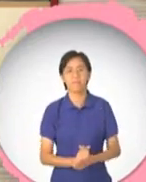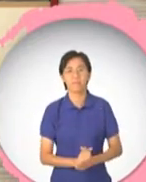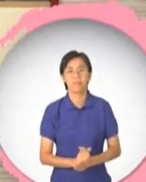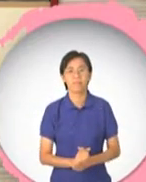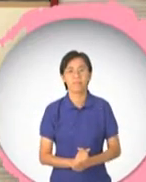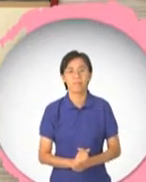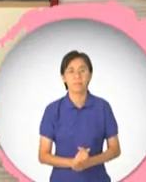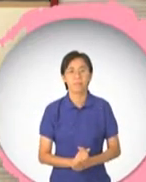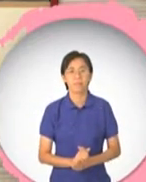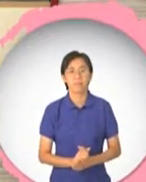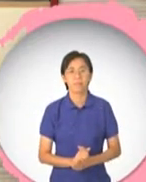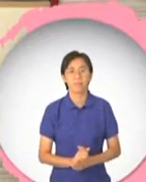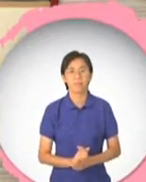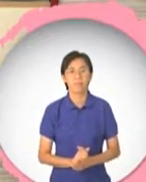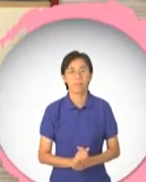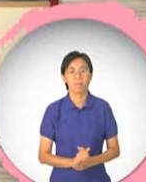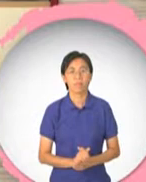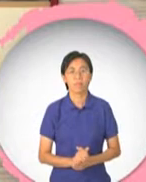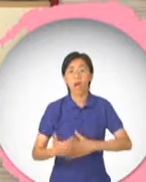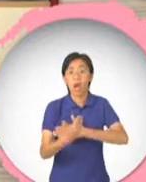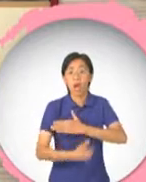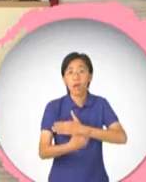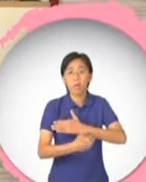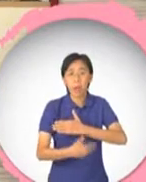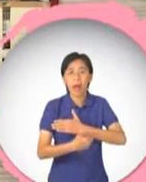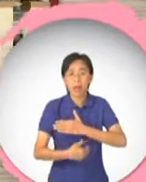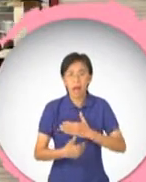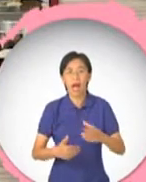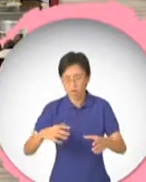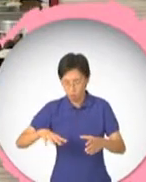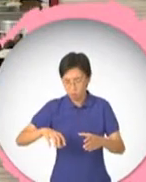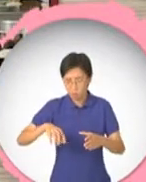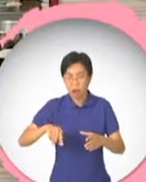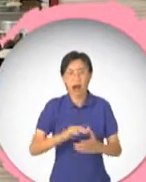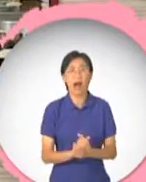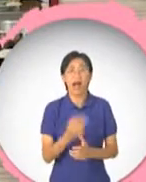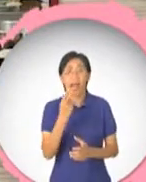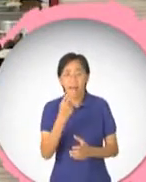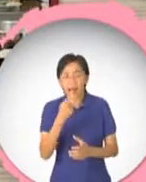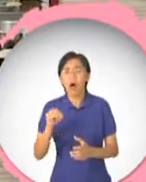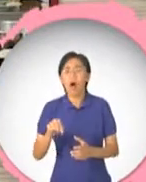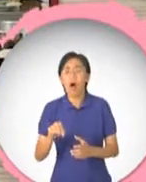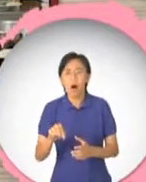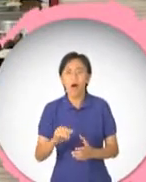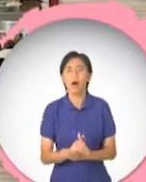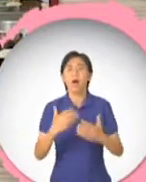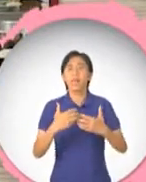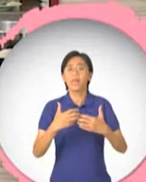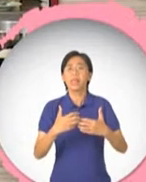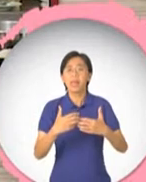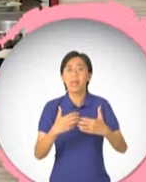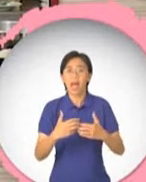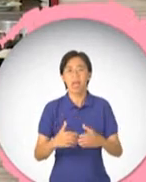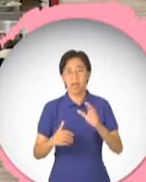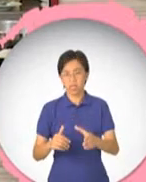นะคะถ้าส่วนผสมของขนมปังมีลักษณะที่ค่อนข้างหนืดนะคะในกรณีที่เราใช้เครื่องขนาดครึ่งกิโลแบบนี้อาจจะต้องช่วยจับเอาไว้ด้ว